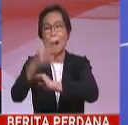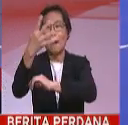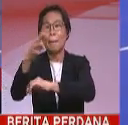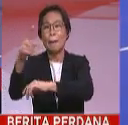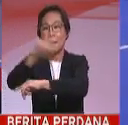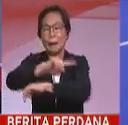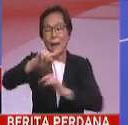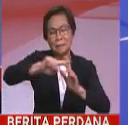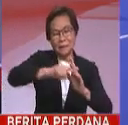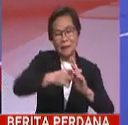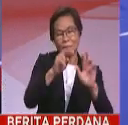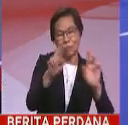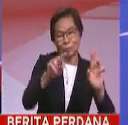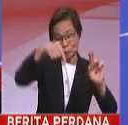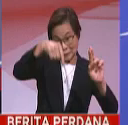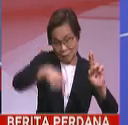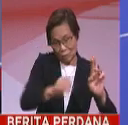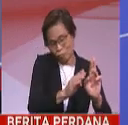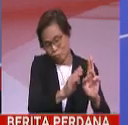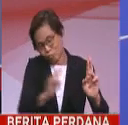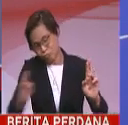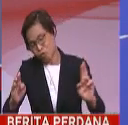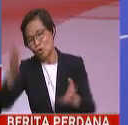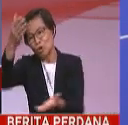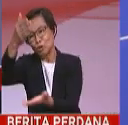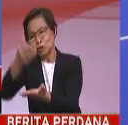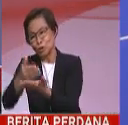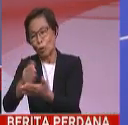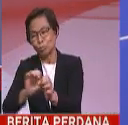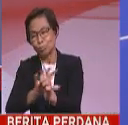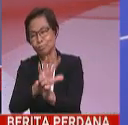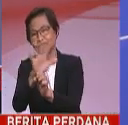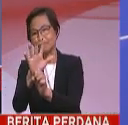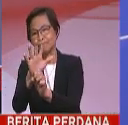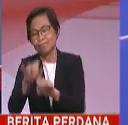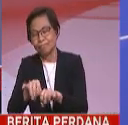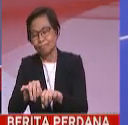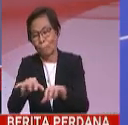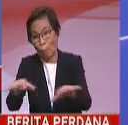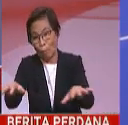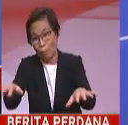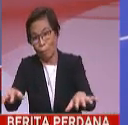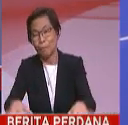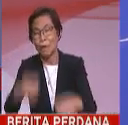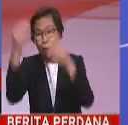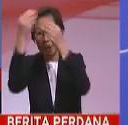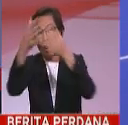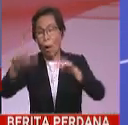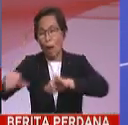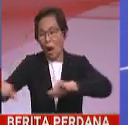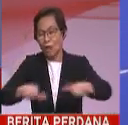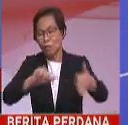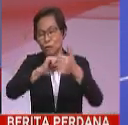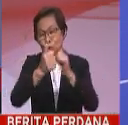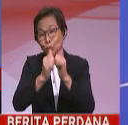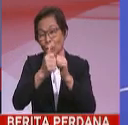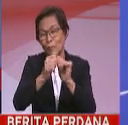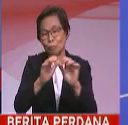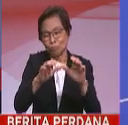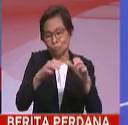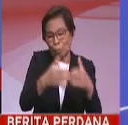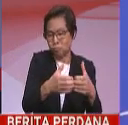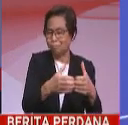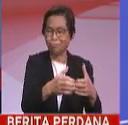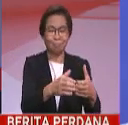hari bermula Rabu ini bagi mengekang penularan pandemik COVID-19. Beliau turut maklumkan aktiviti sukan berkumpulan